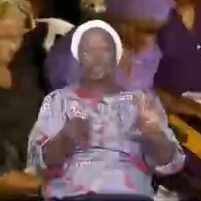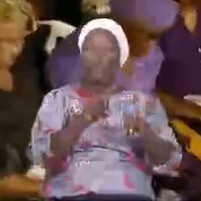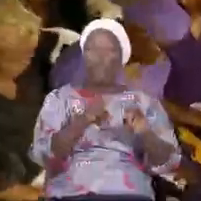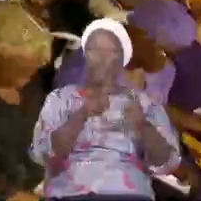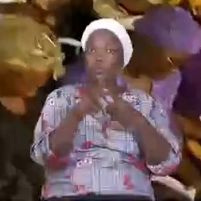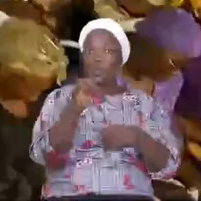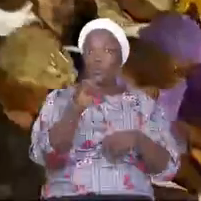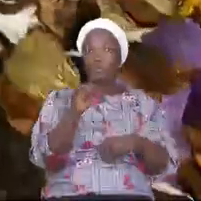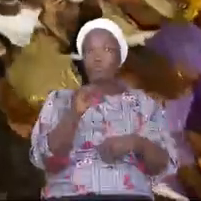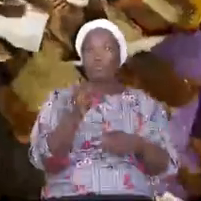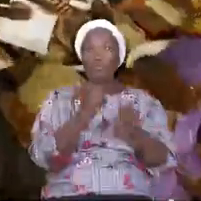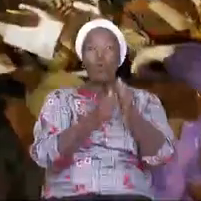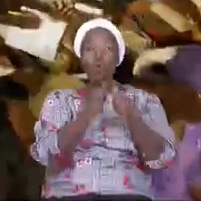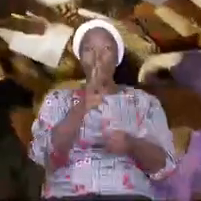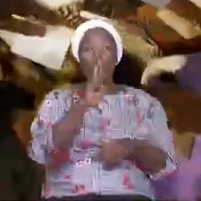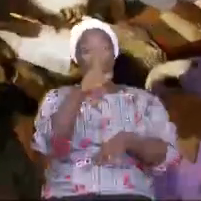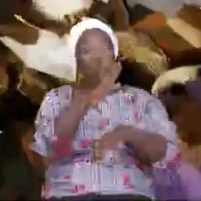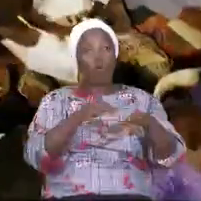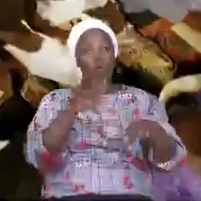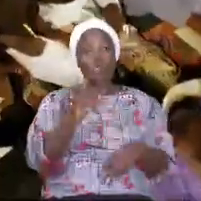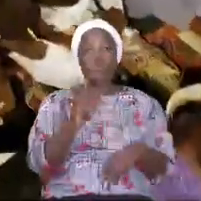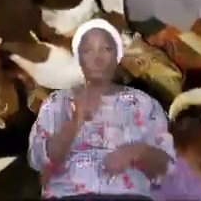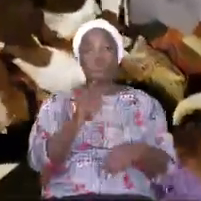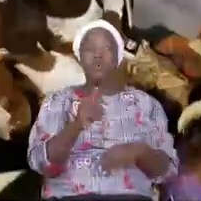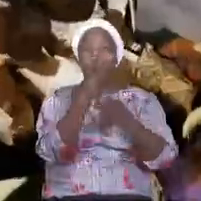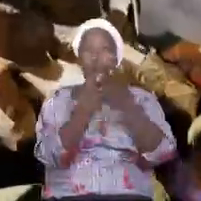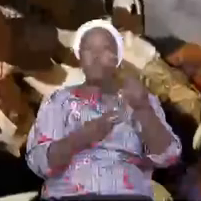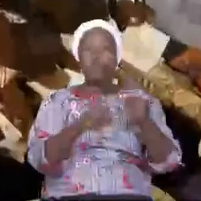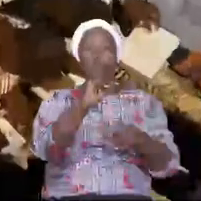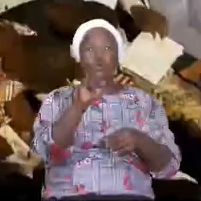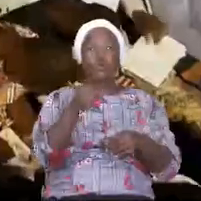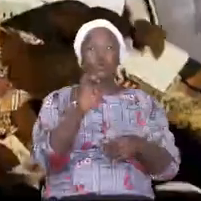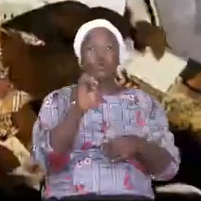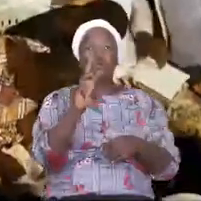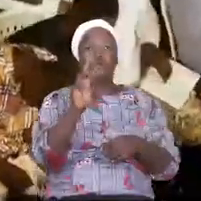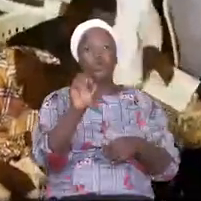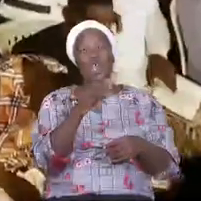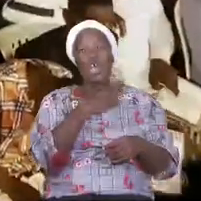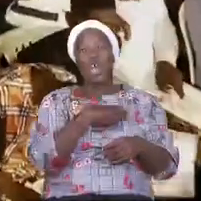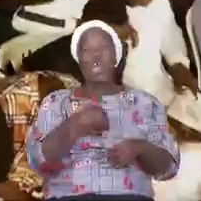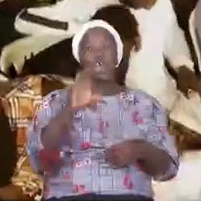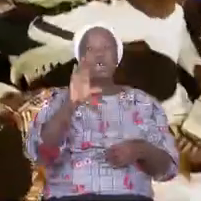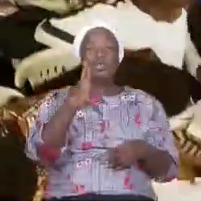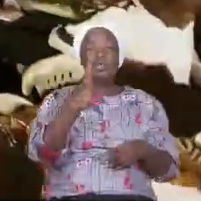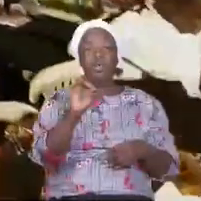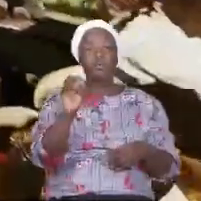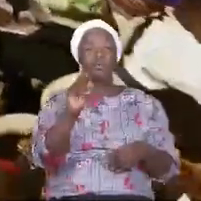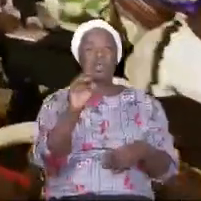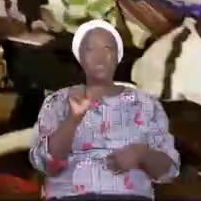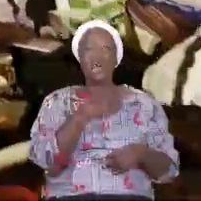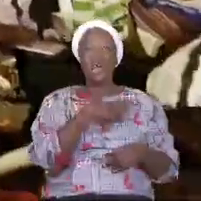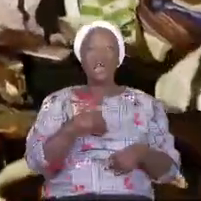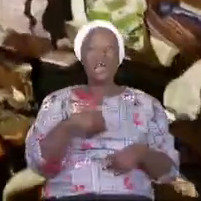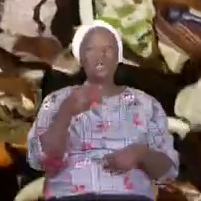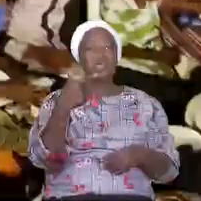Verset 24 là-bas. Verset 24. Mais puissance de Dieu et sagesse de